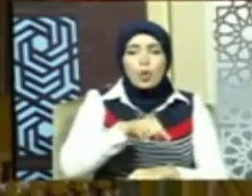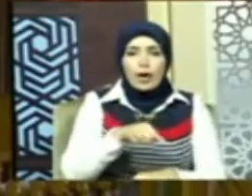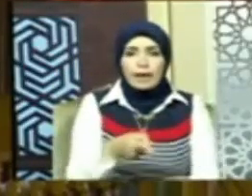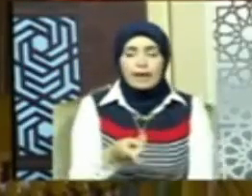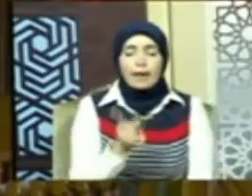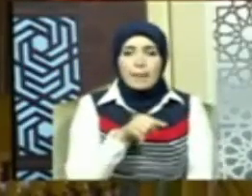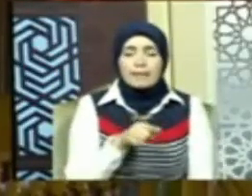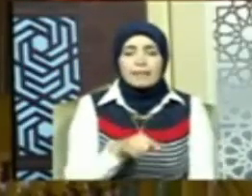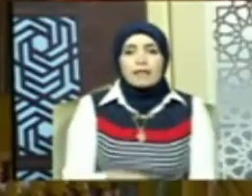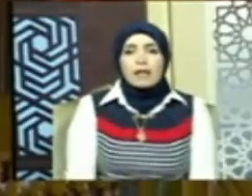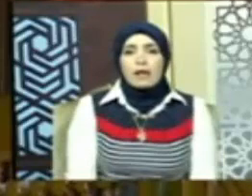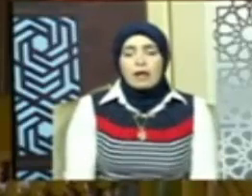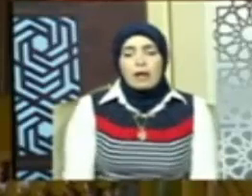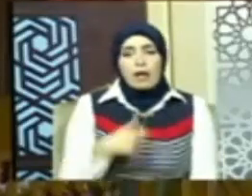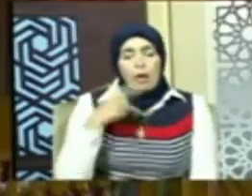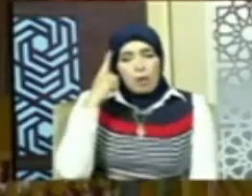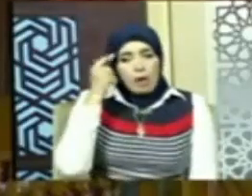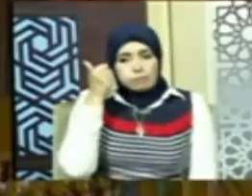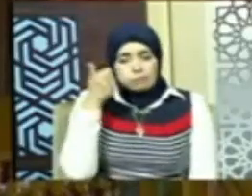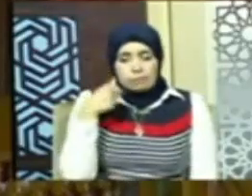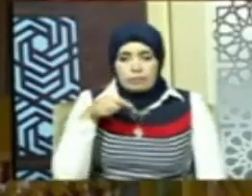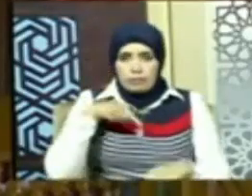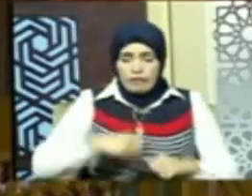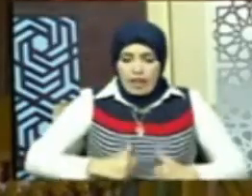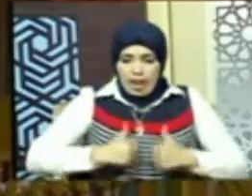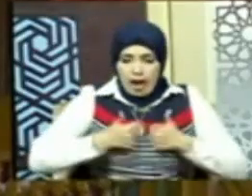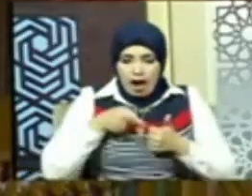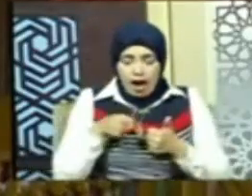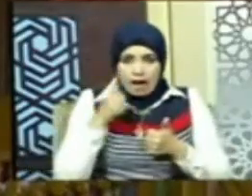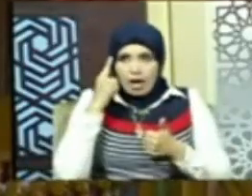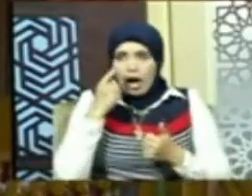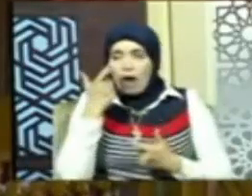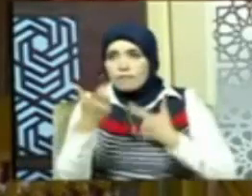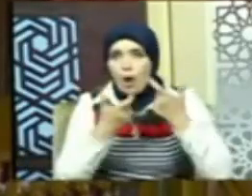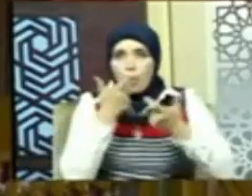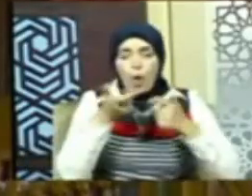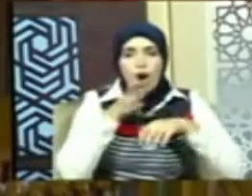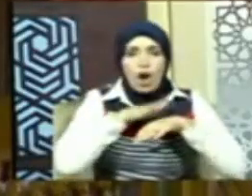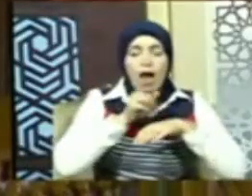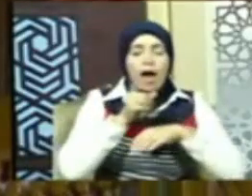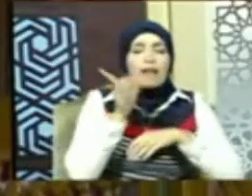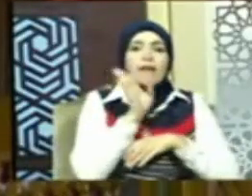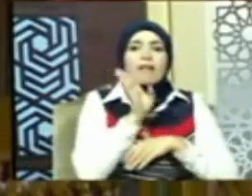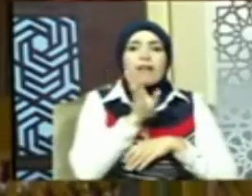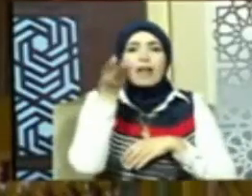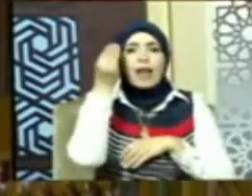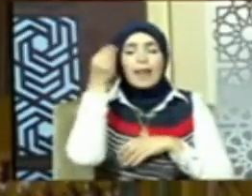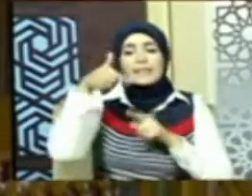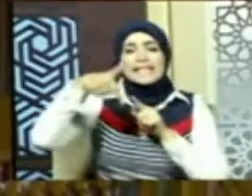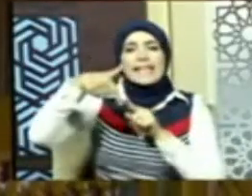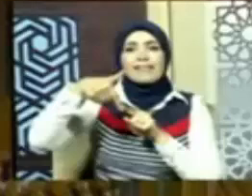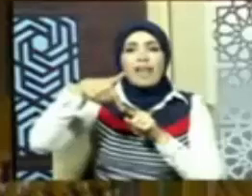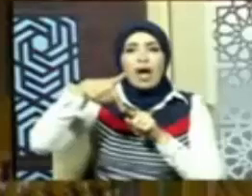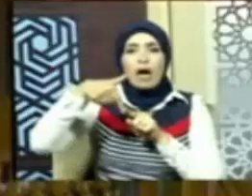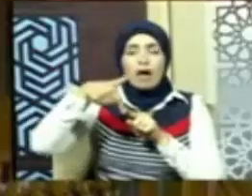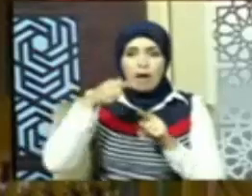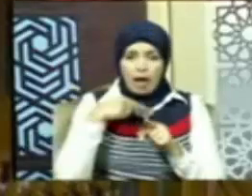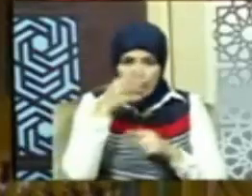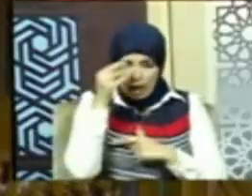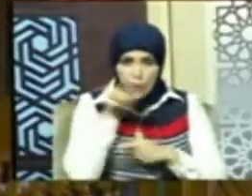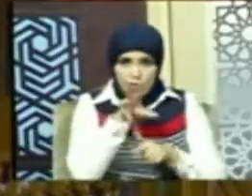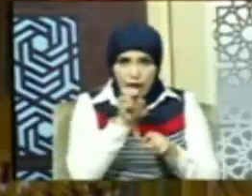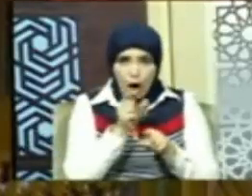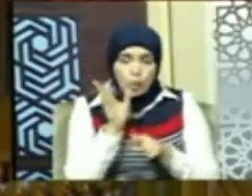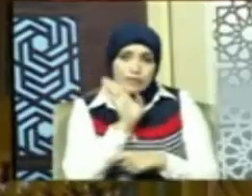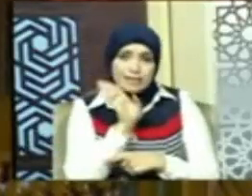بما يقيم أود الحياة. أخي لن تنال العلم إلا بستة سأنبيك عن